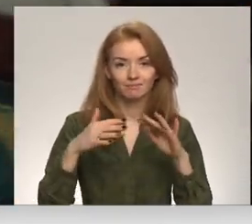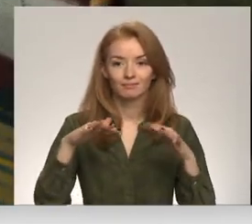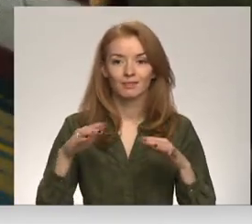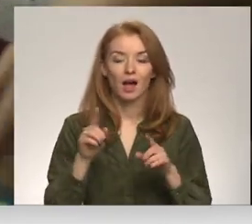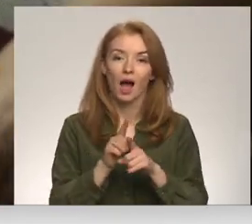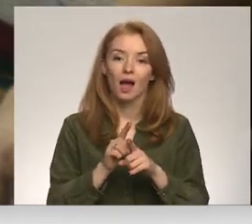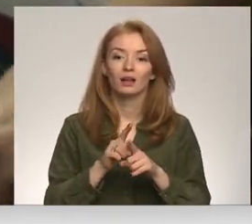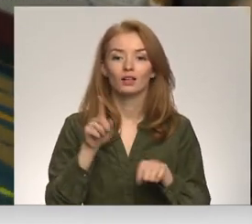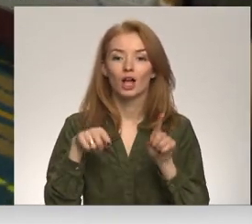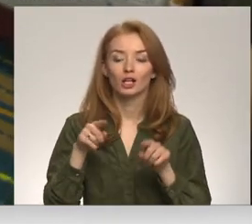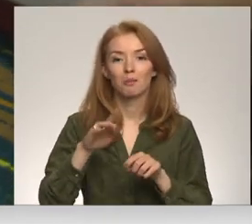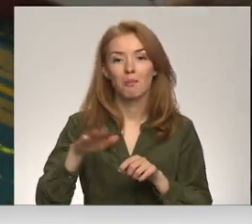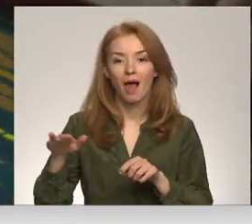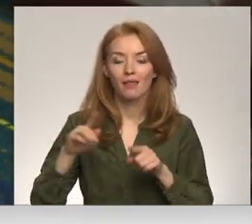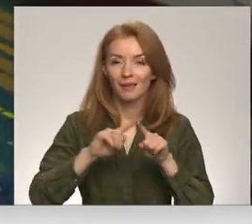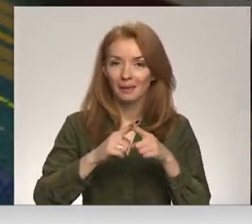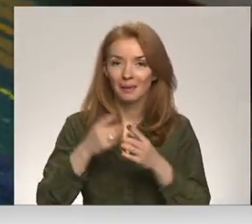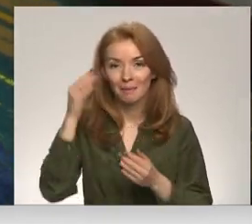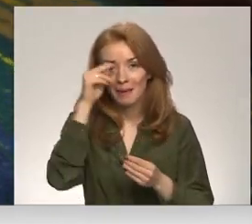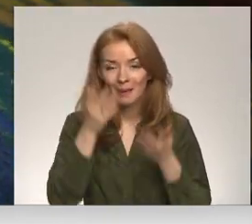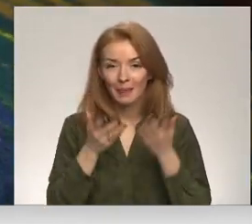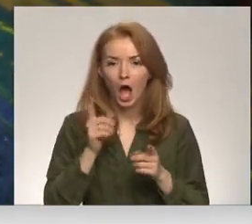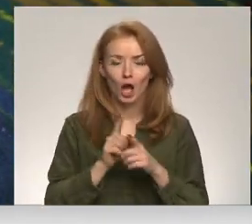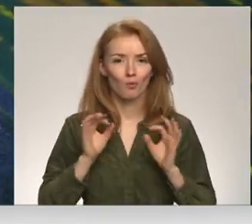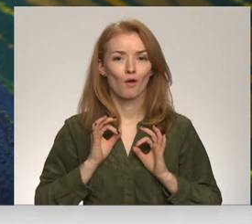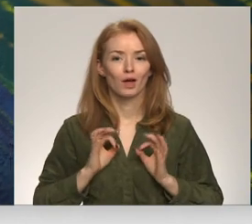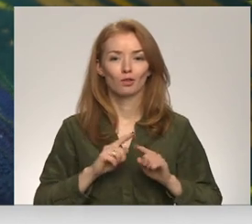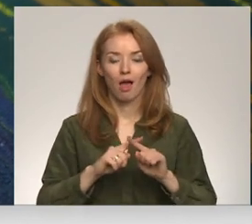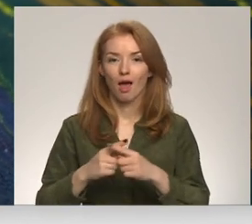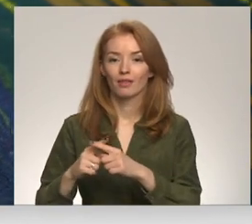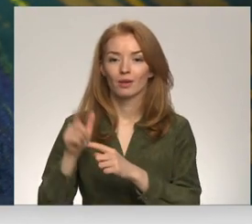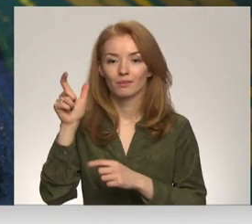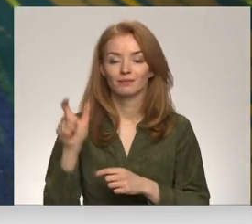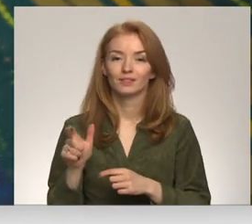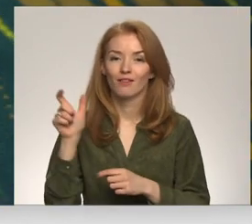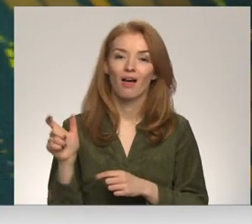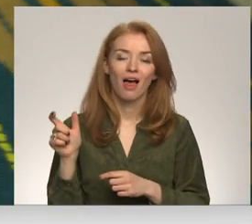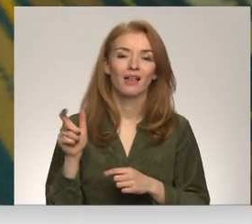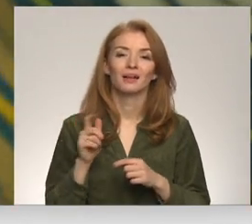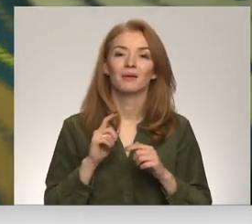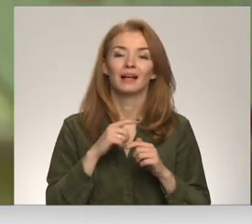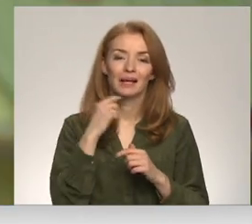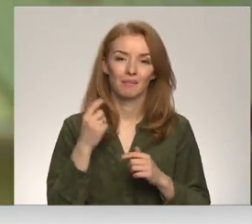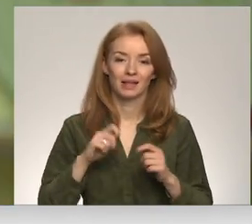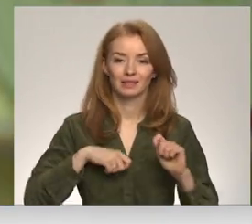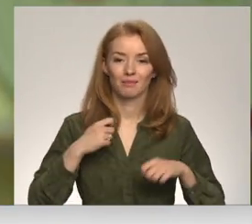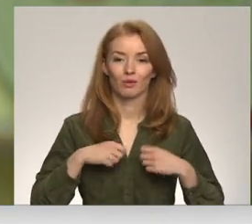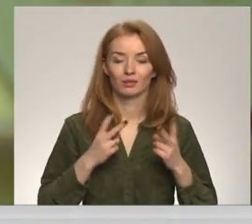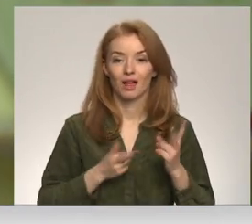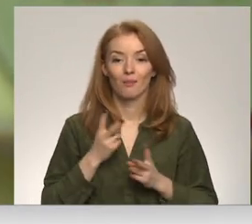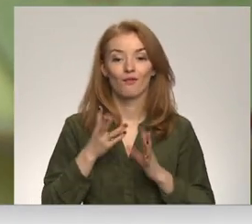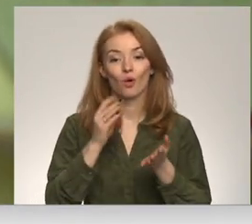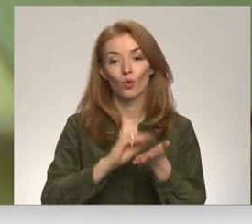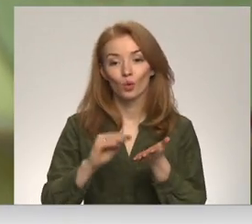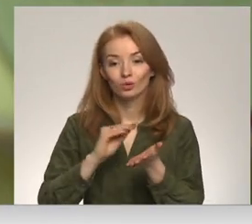bērni neveiklie pirmie valdziņi, gan profesionāls adījums. Cilvēki ļaujās savām izjūtām, vai tas ir uzraksts, vai